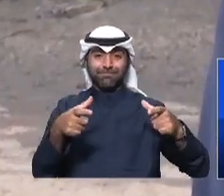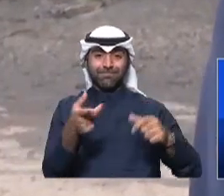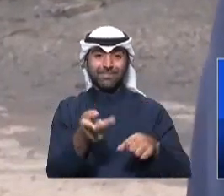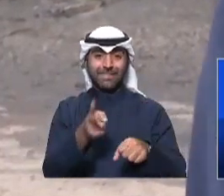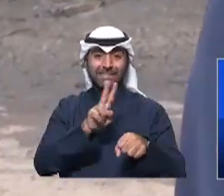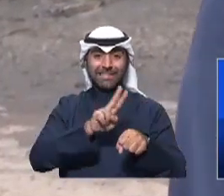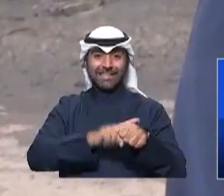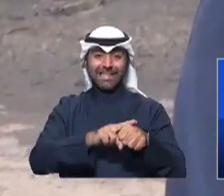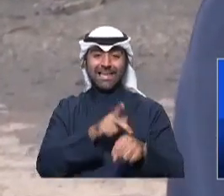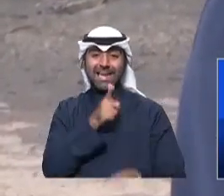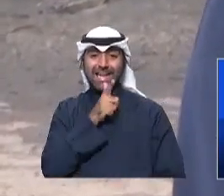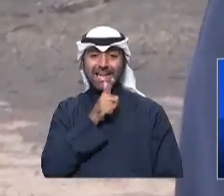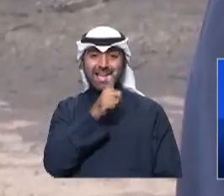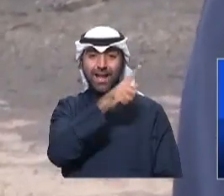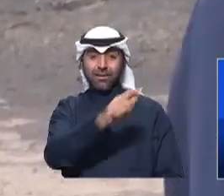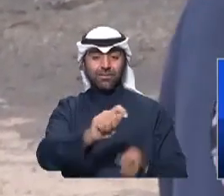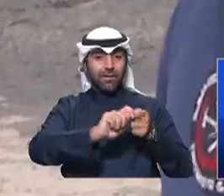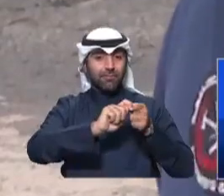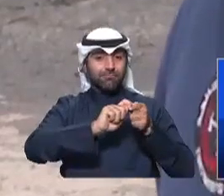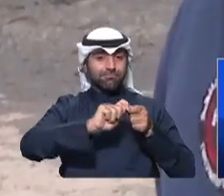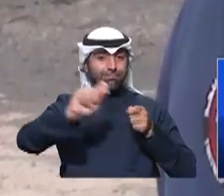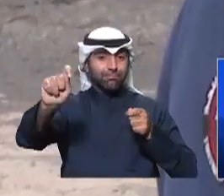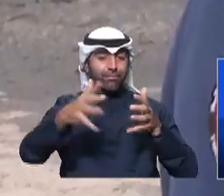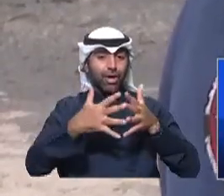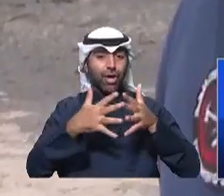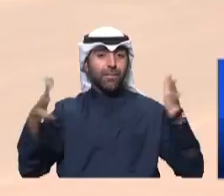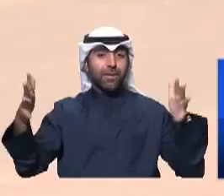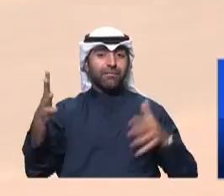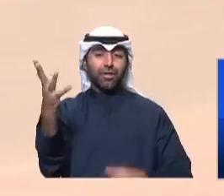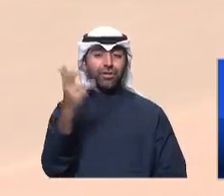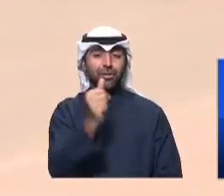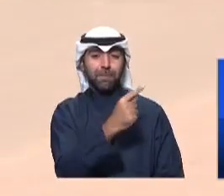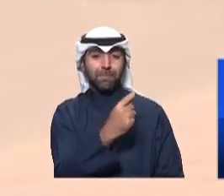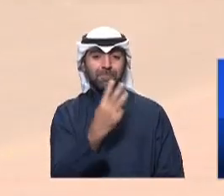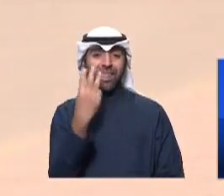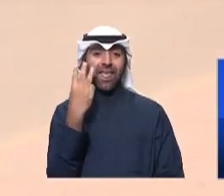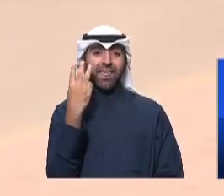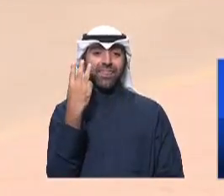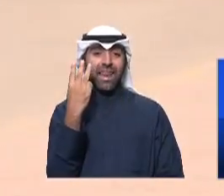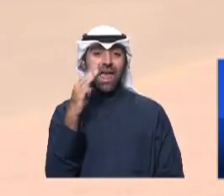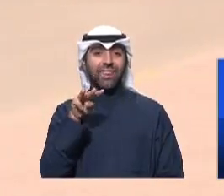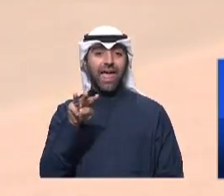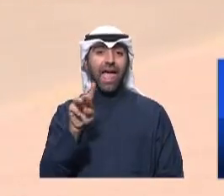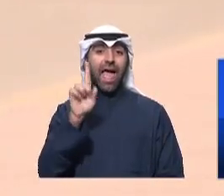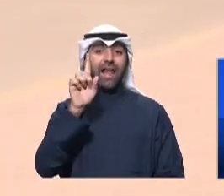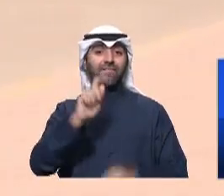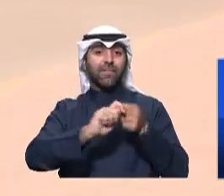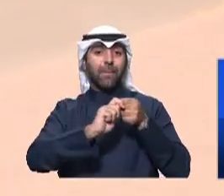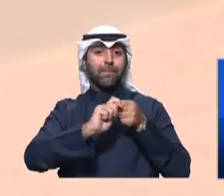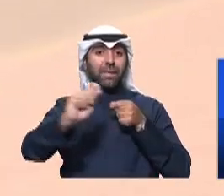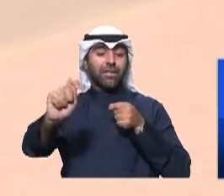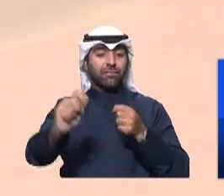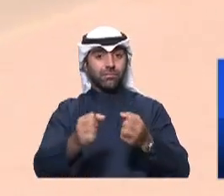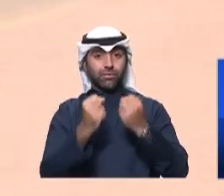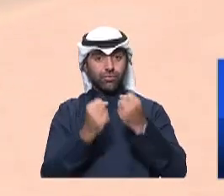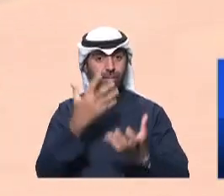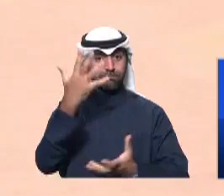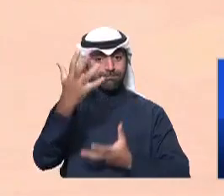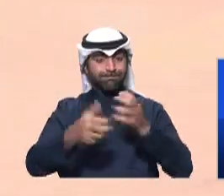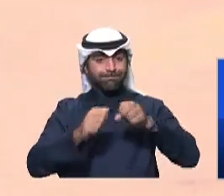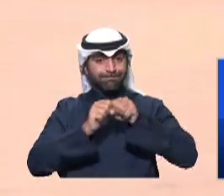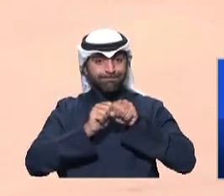3000 متر مربع ومن ثم حصر النار في هذا المكان. الحريق الهائل في منطقة أمقرة الصناعية امتد لعدد